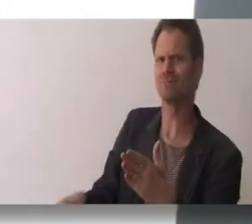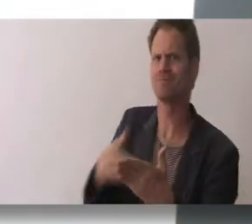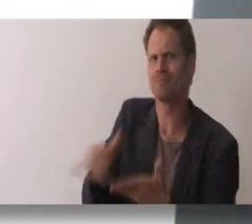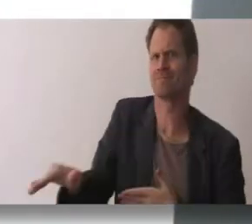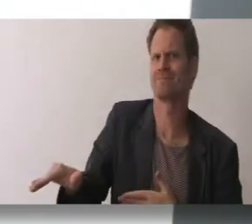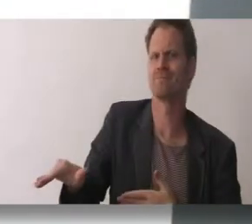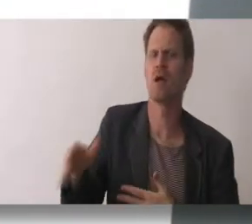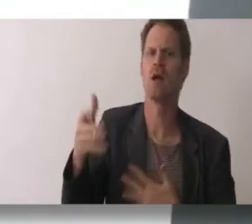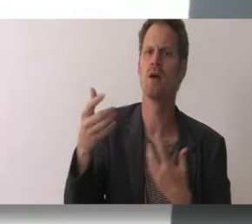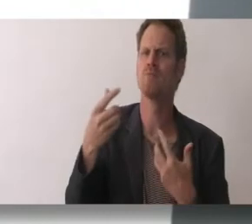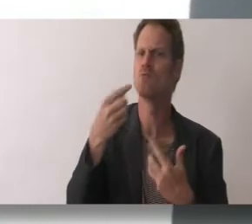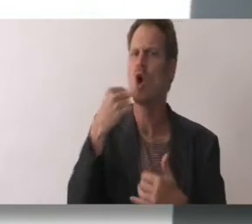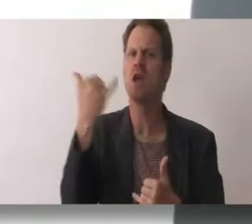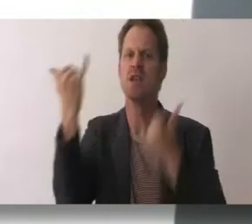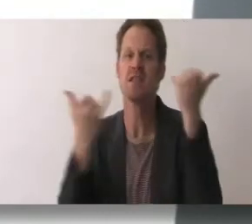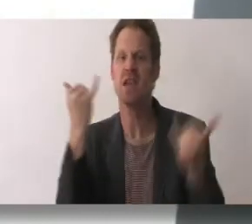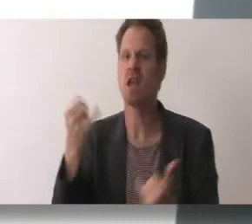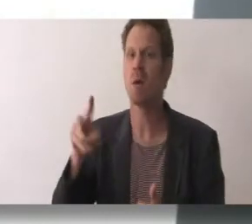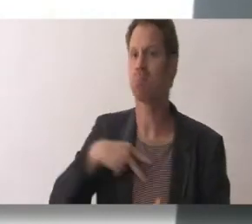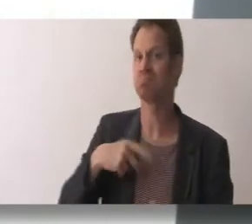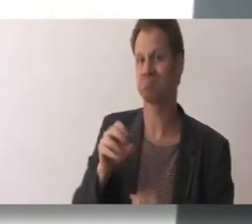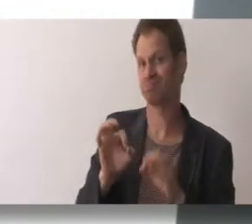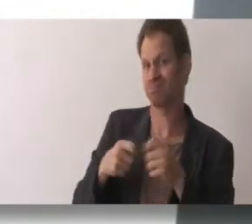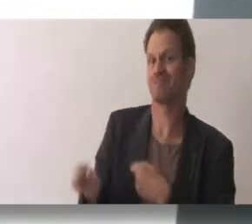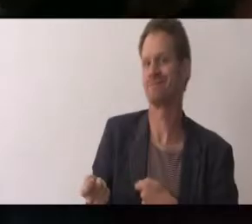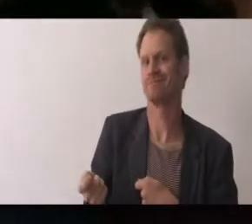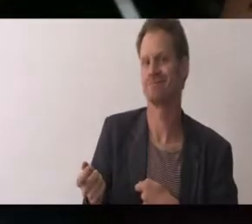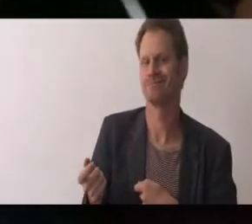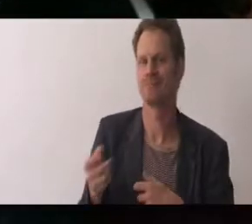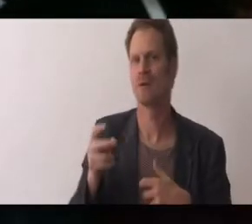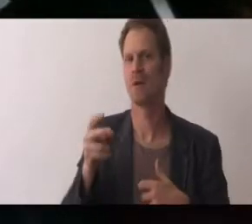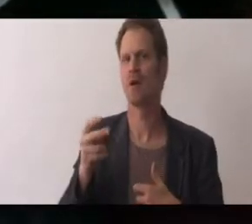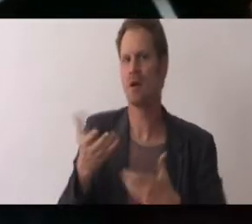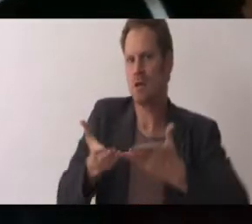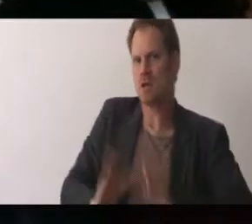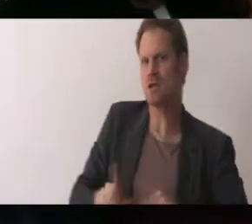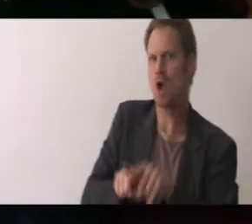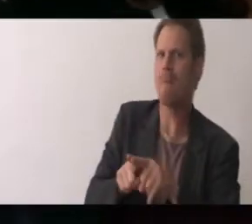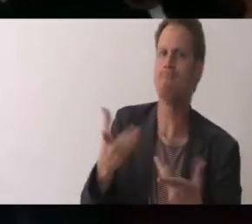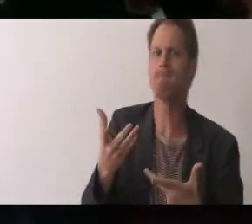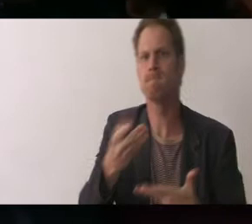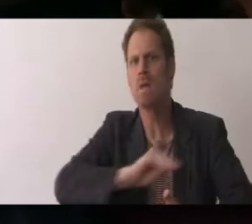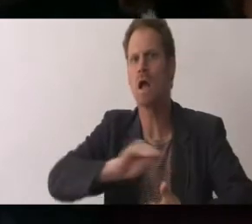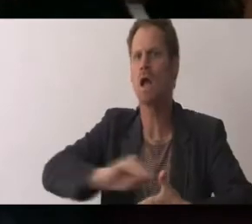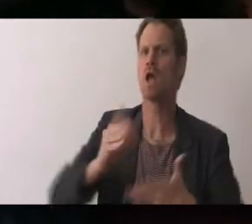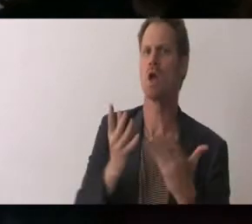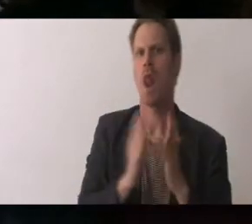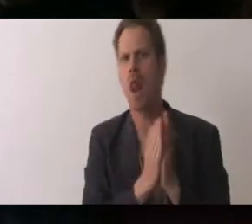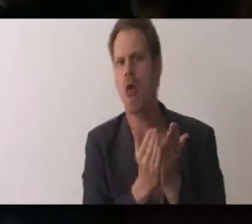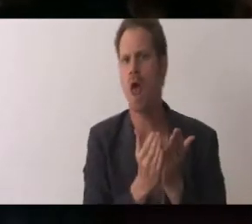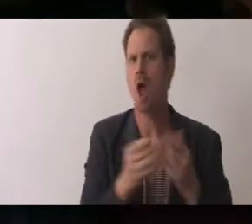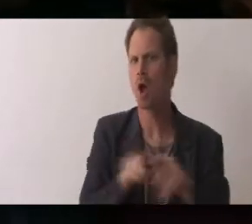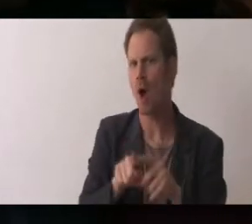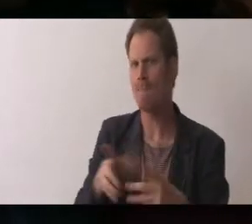qui nous ont donné des idées que nous n'avons pas, et d'éclaircir ça. Donc on a décidé de faire un manifeste qui serait